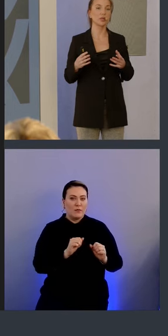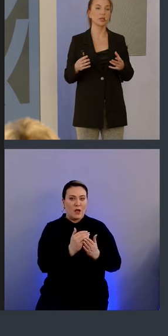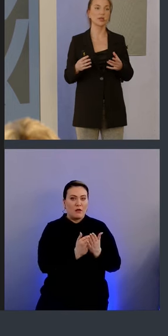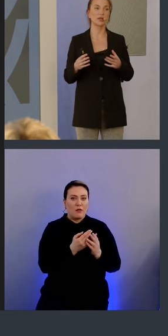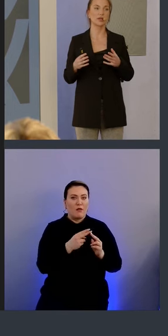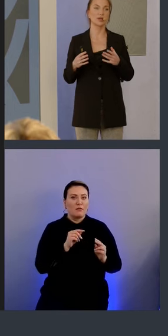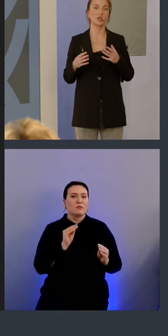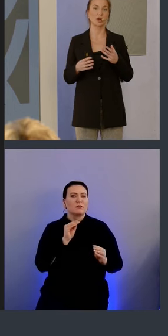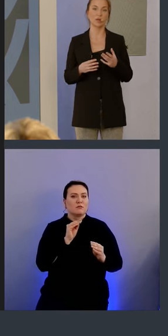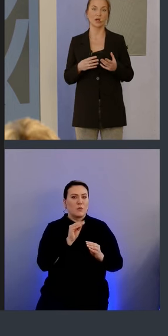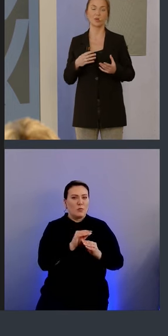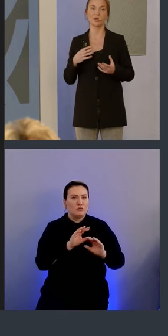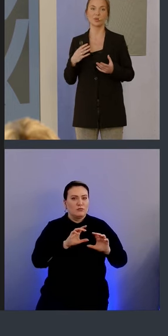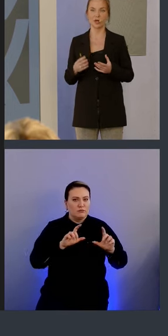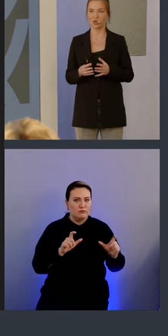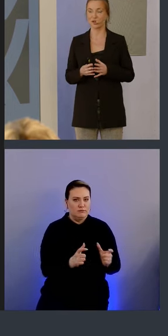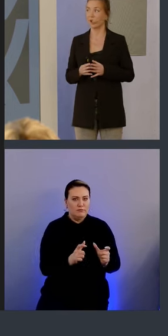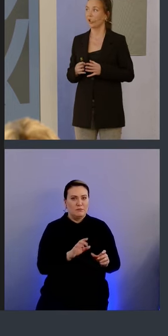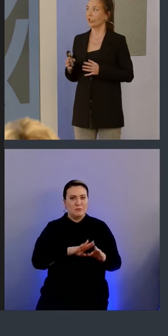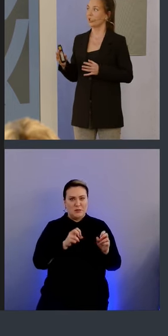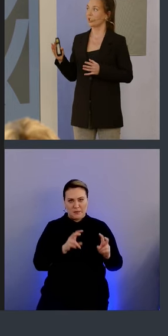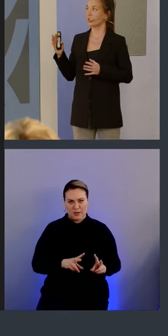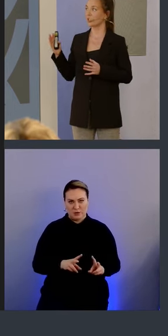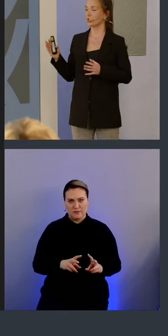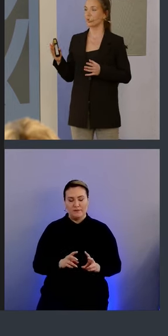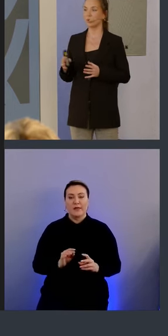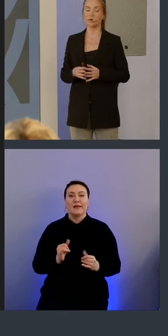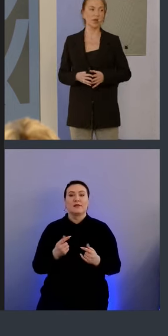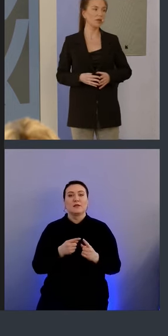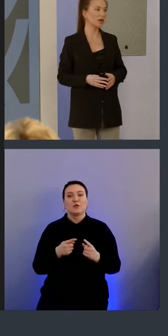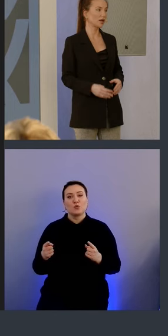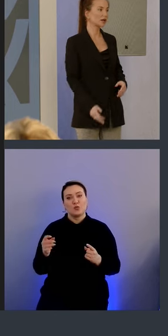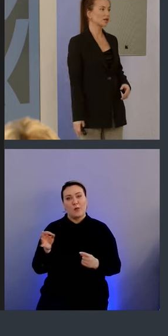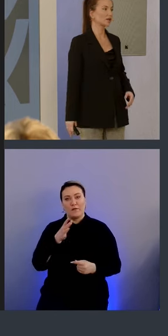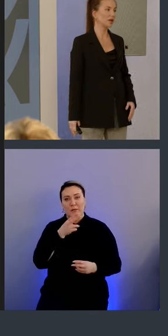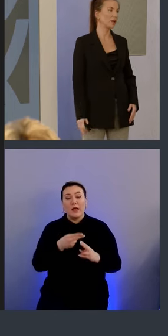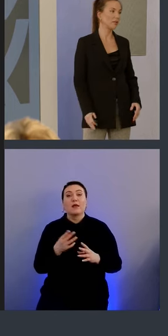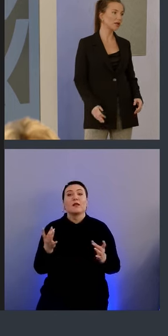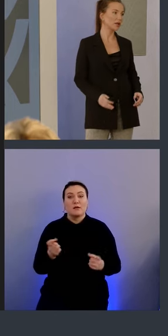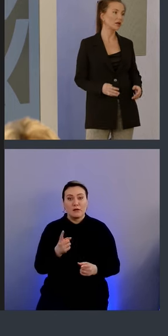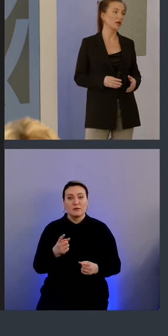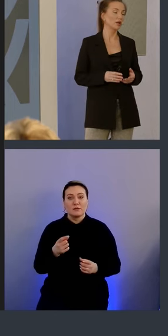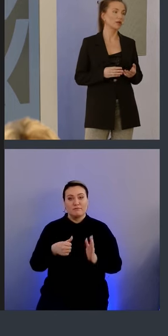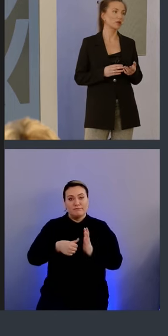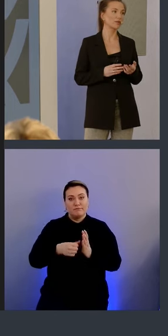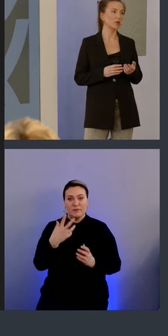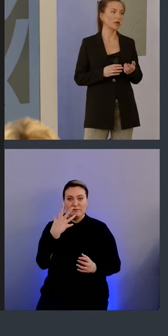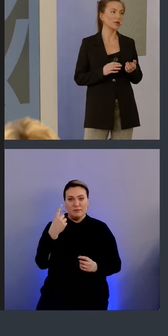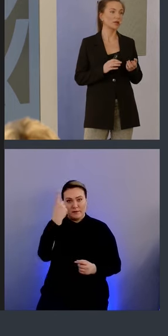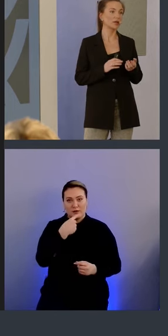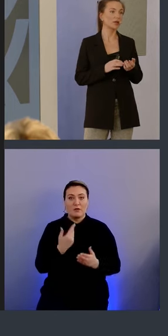быть дополнительно чем-то обезопасен. И на текущий момент времени это как раз-таки биометрия. Там